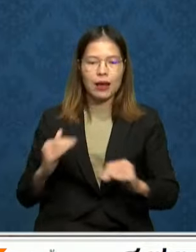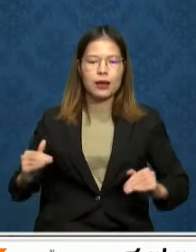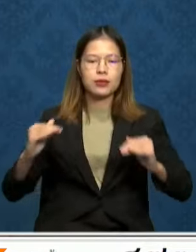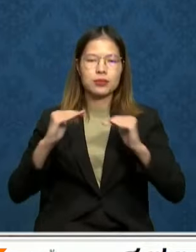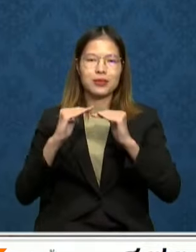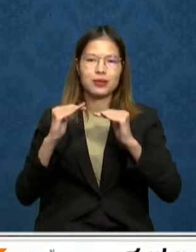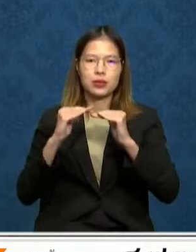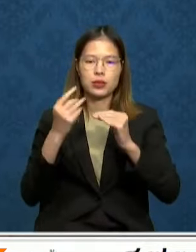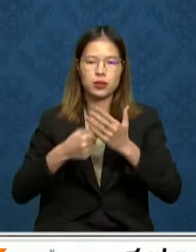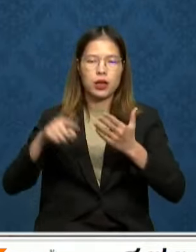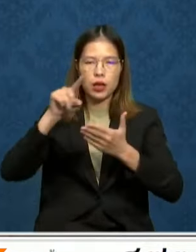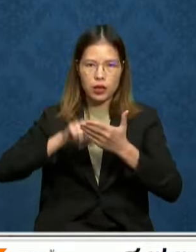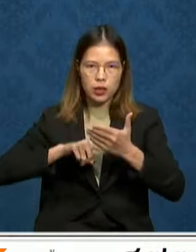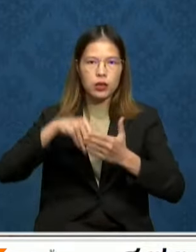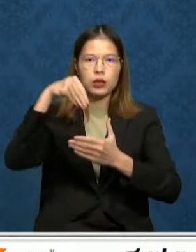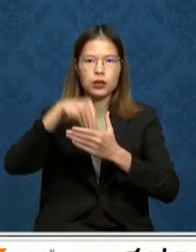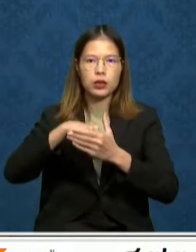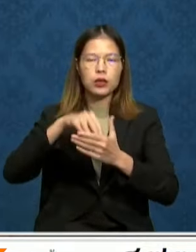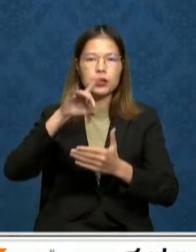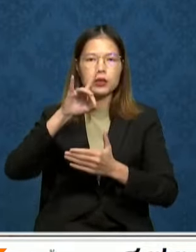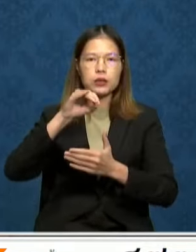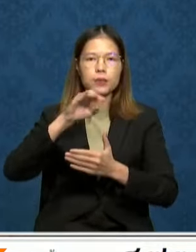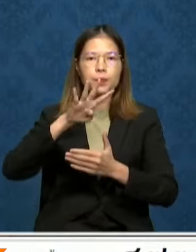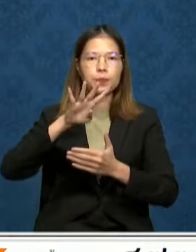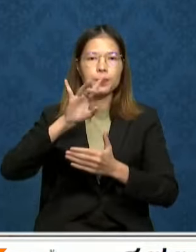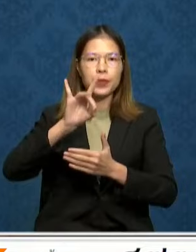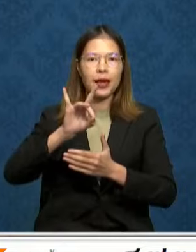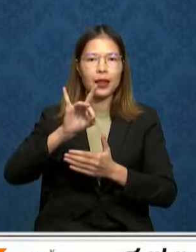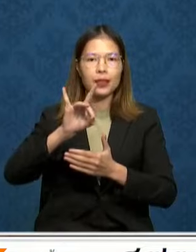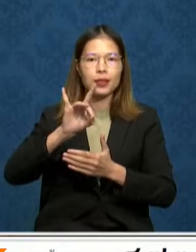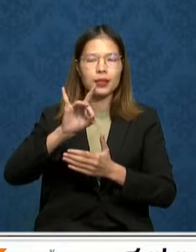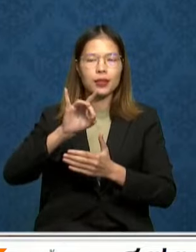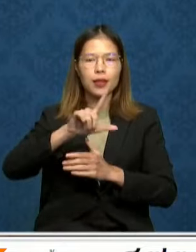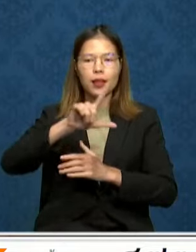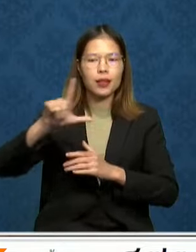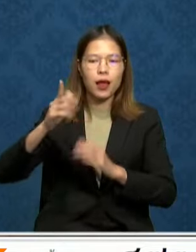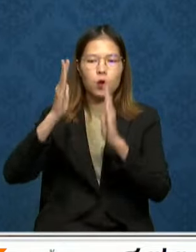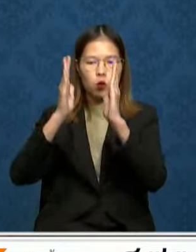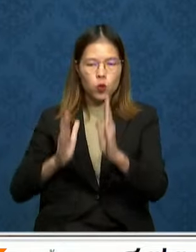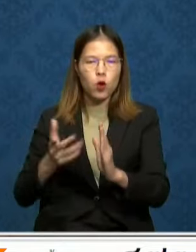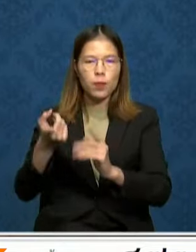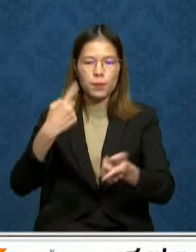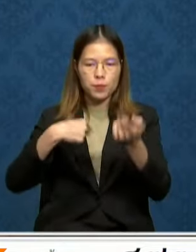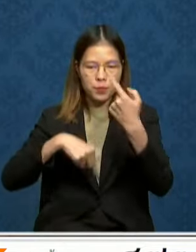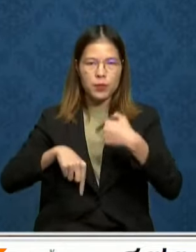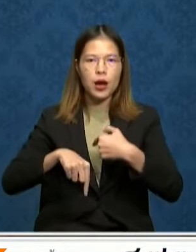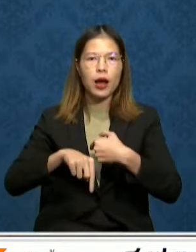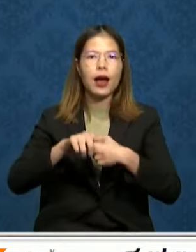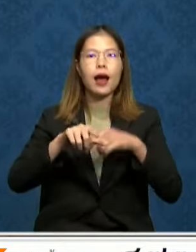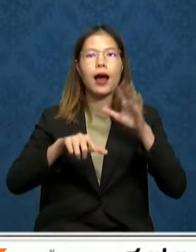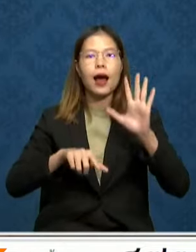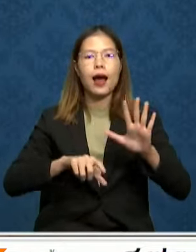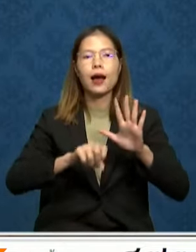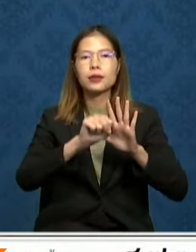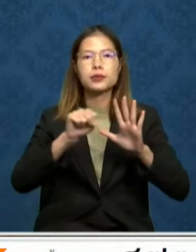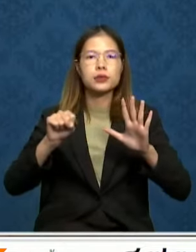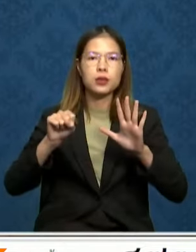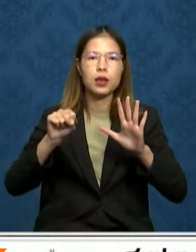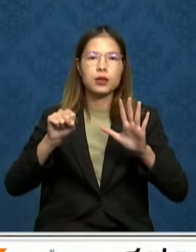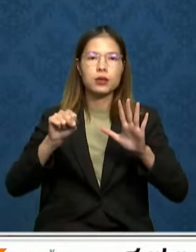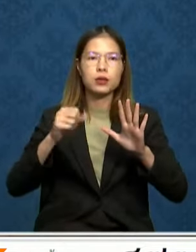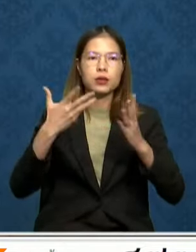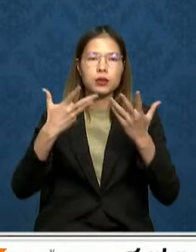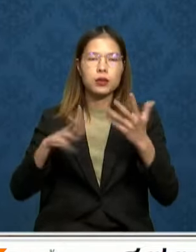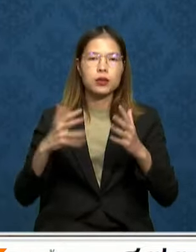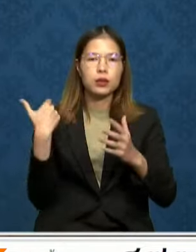เสียงจำนวน 48ล้านคนแต่มีผู้มาใช้สิทธิ์ออกเสียงเพียง 500,000คนมีผู้